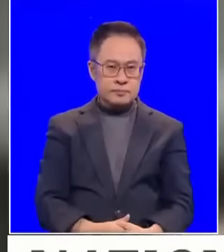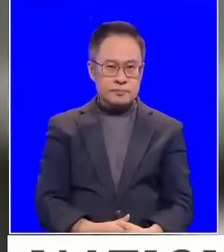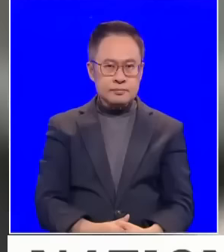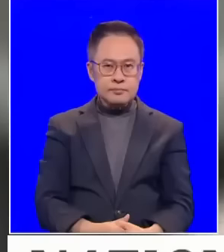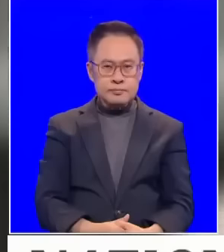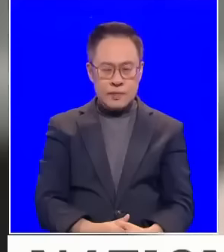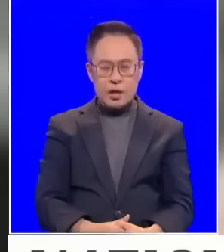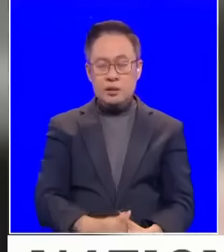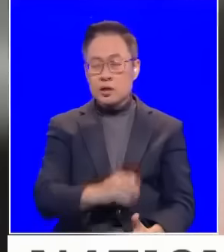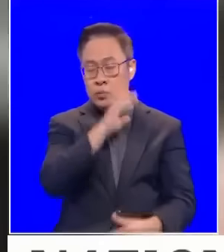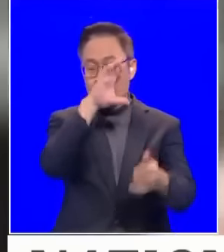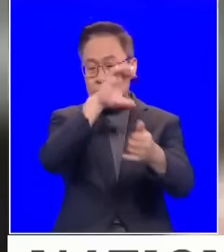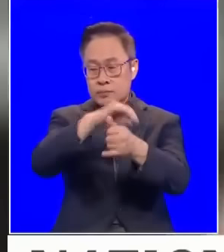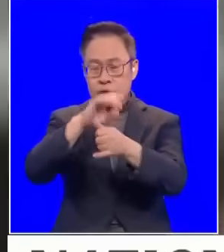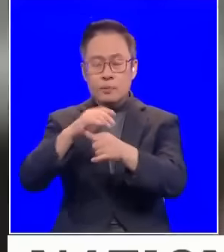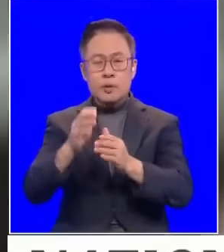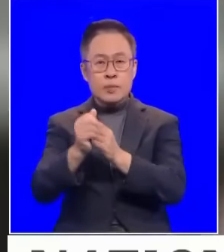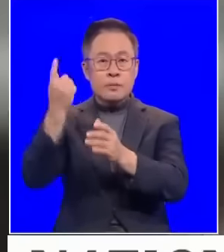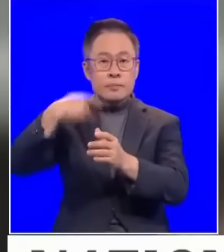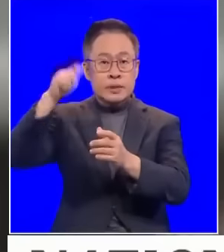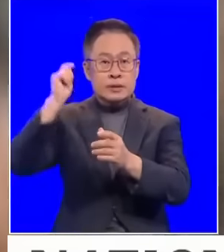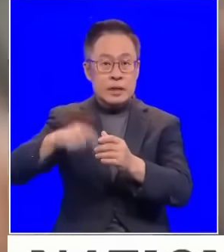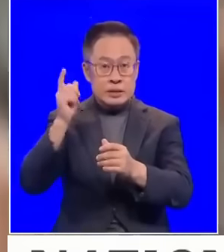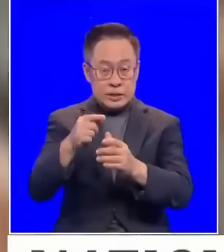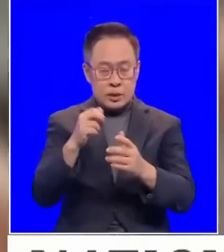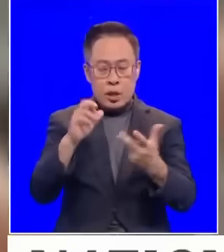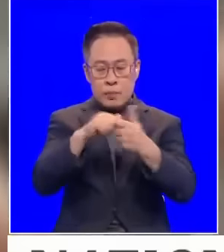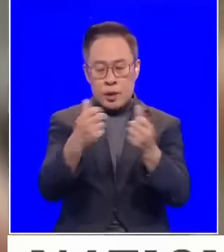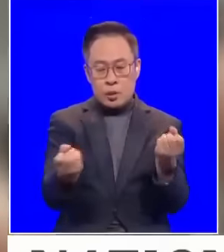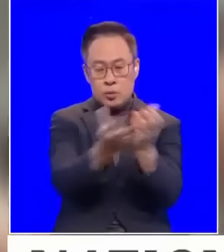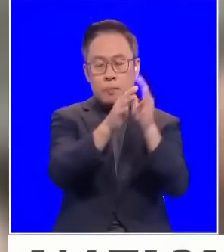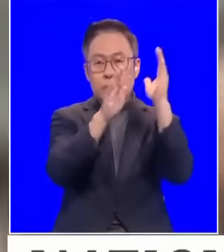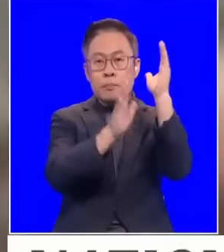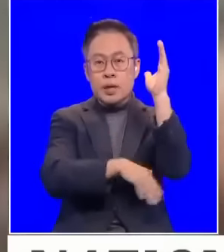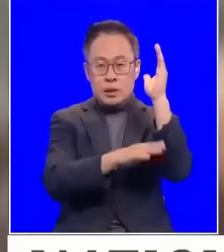ใต้ลงได้อย่างมีนัยยะสำคัญ ค ่ ะ ค่ะ